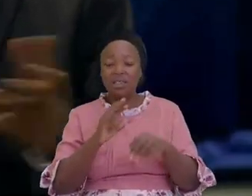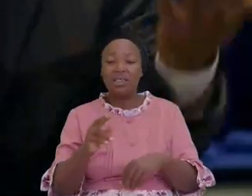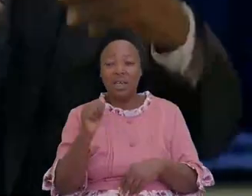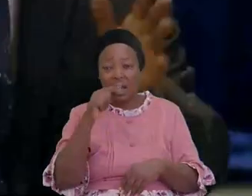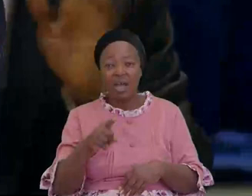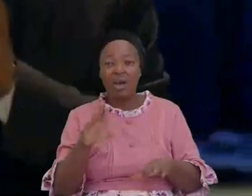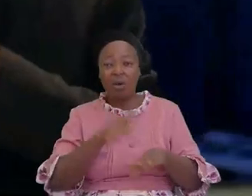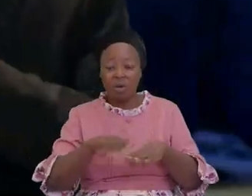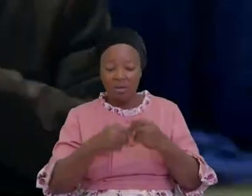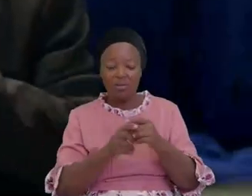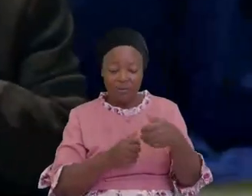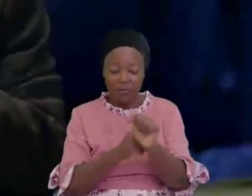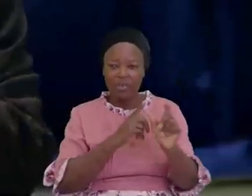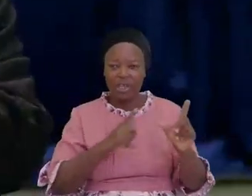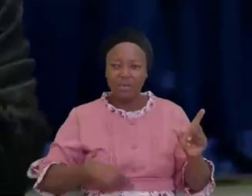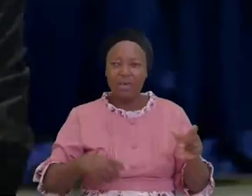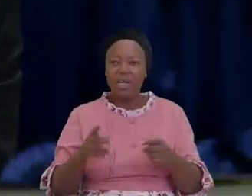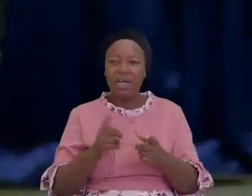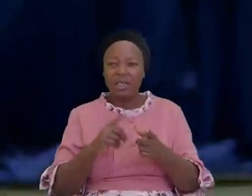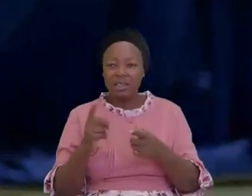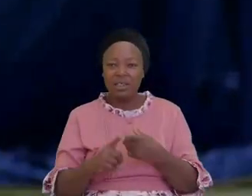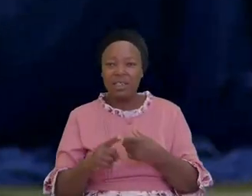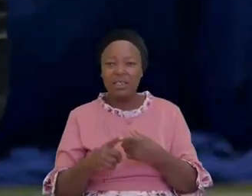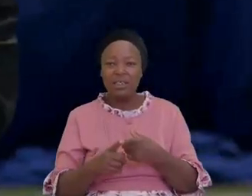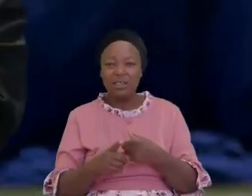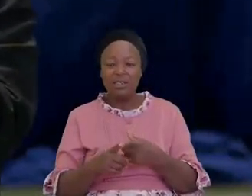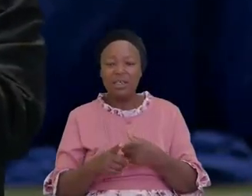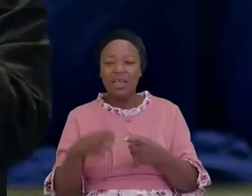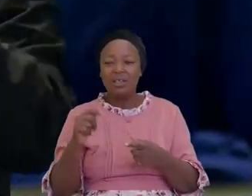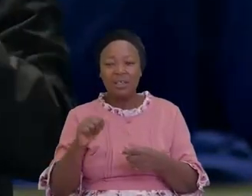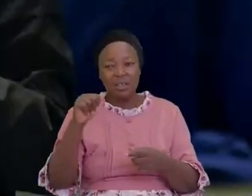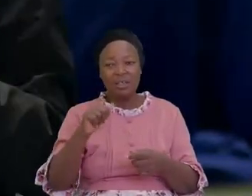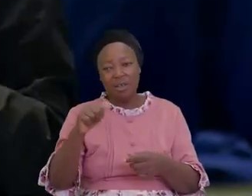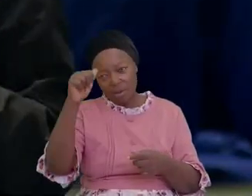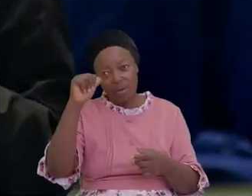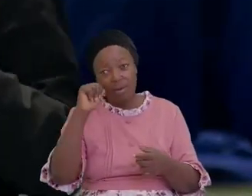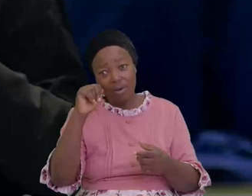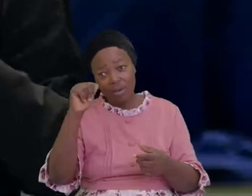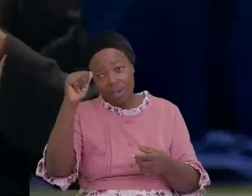Seigneur. Et le mari est revenu. Rappelez-vous,